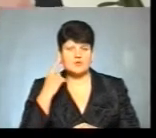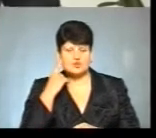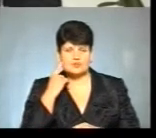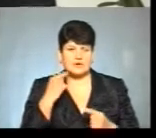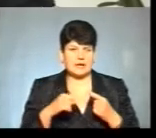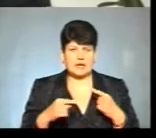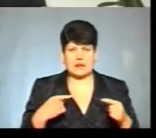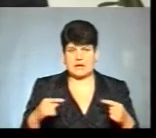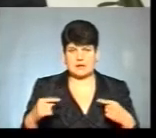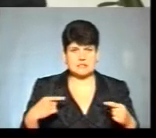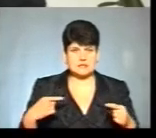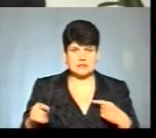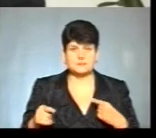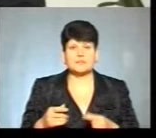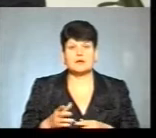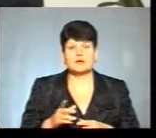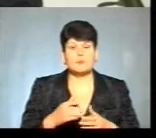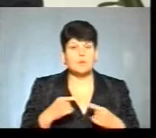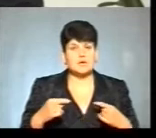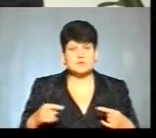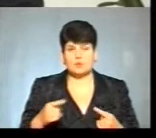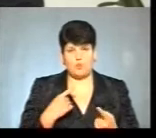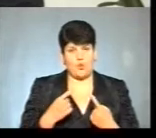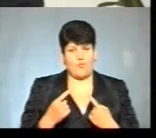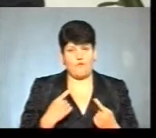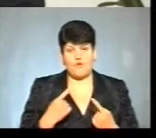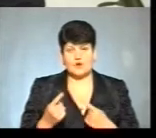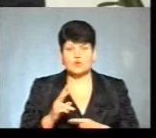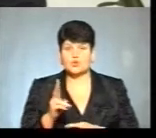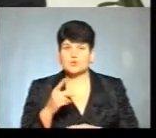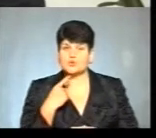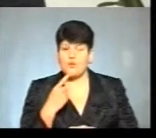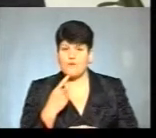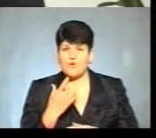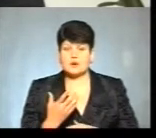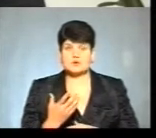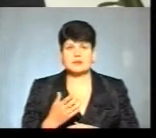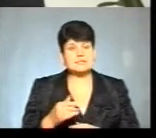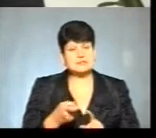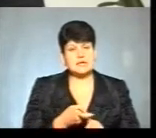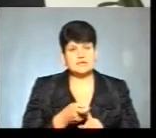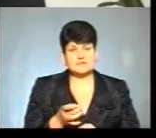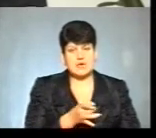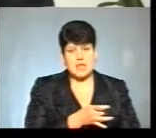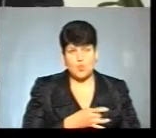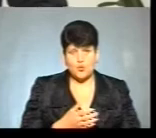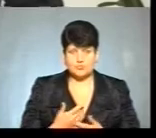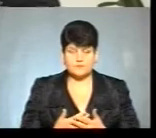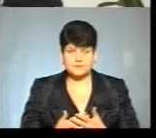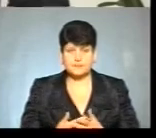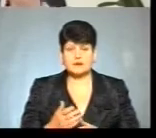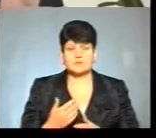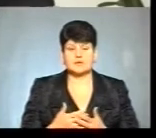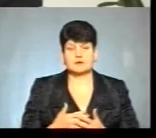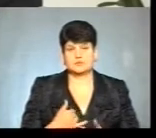різних експертів, які ну, абсолютно по-різному говорять. Там, хтось говорить там, і залежно від регіону, скажімо так, в